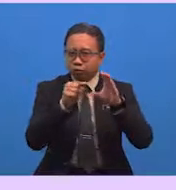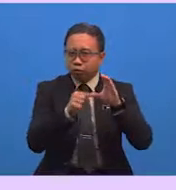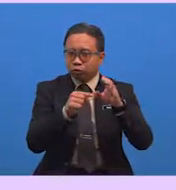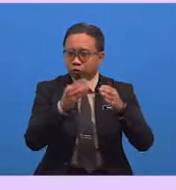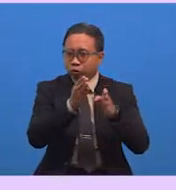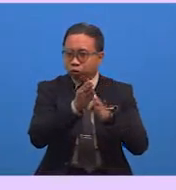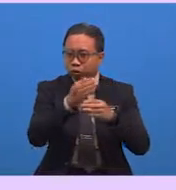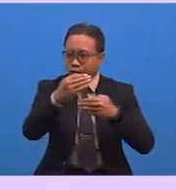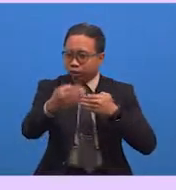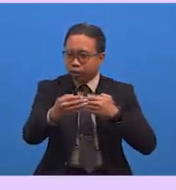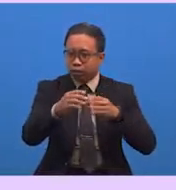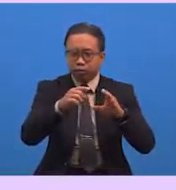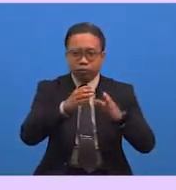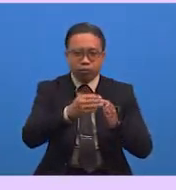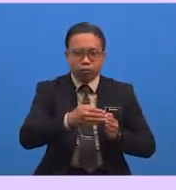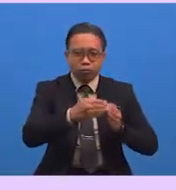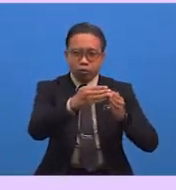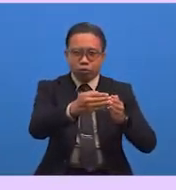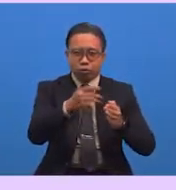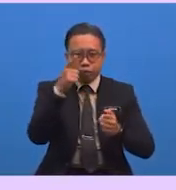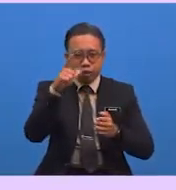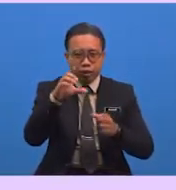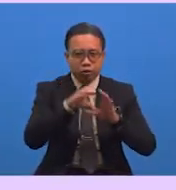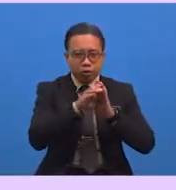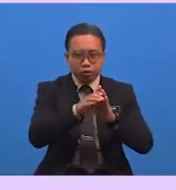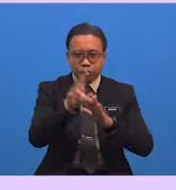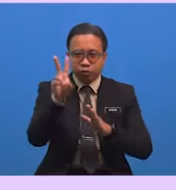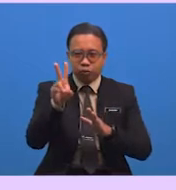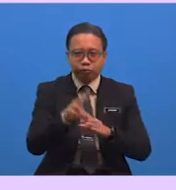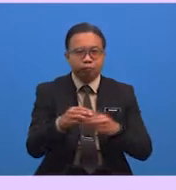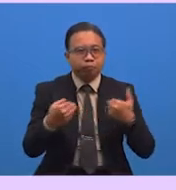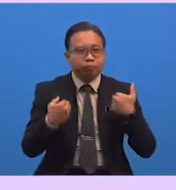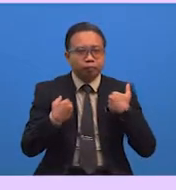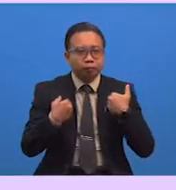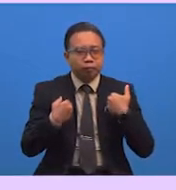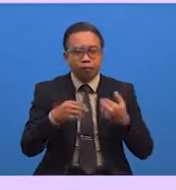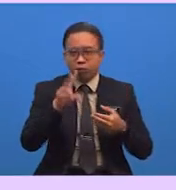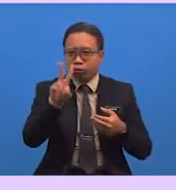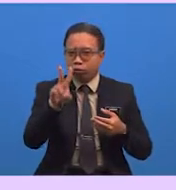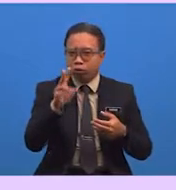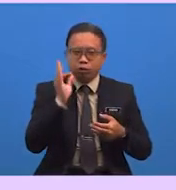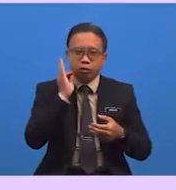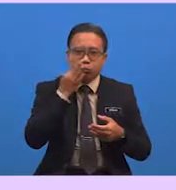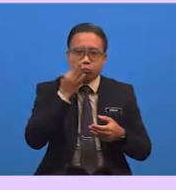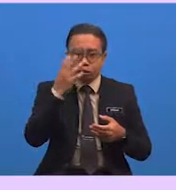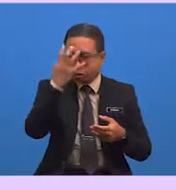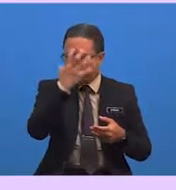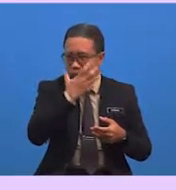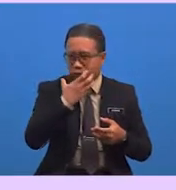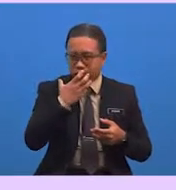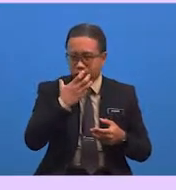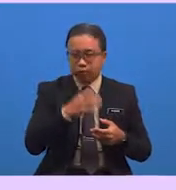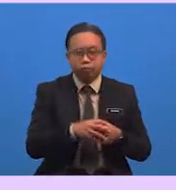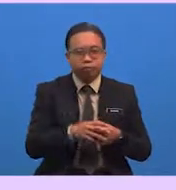bertentang bucu. Lihat contoh dua pula. Terdapat dua buah topeng muka